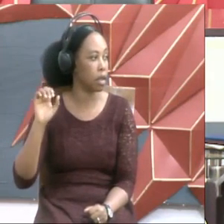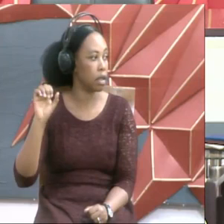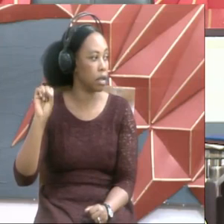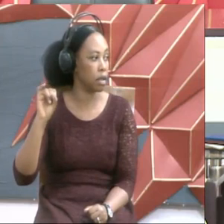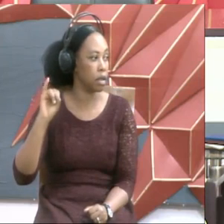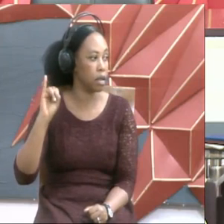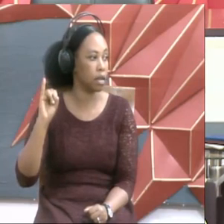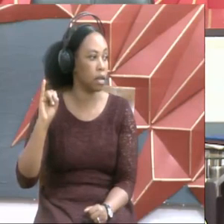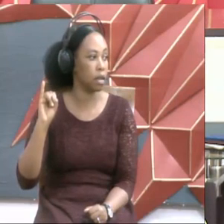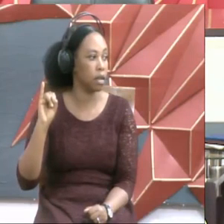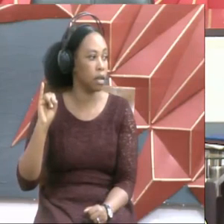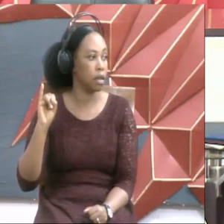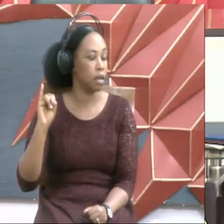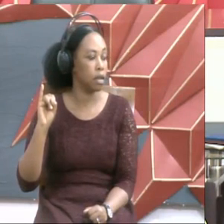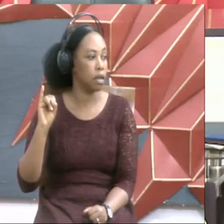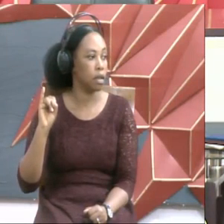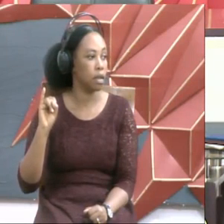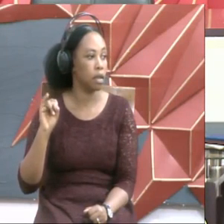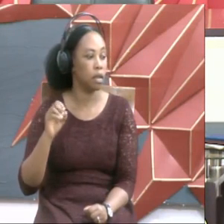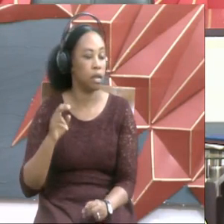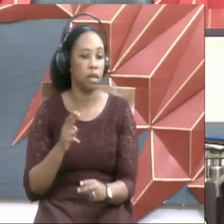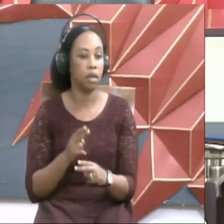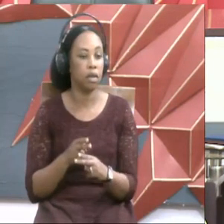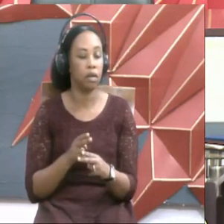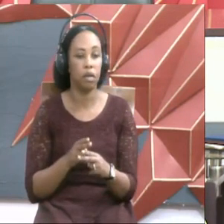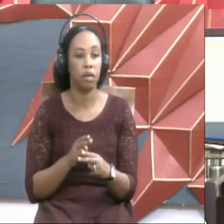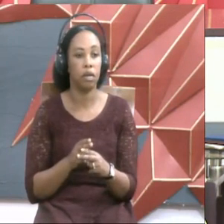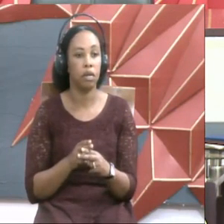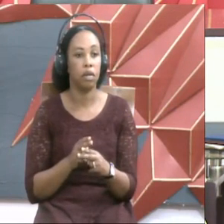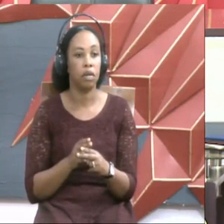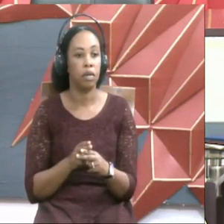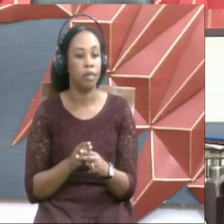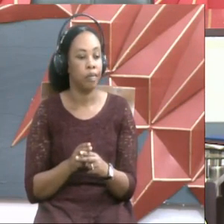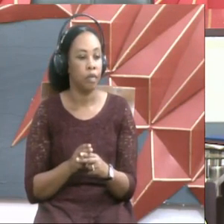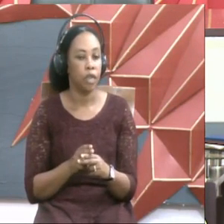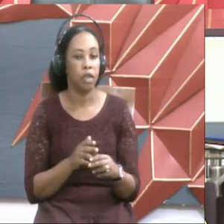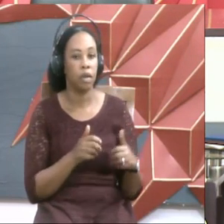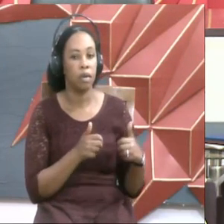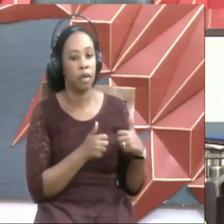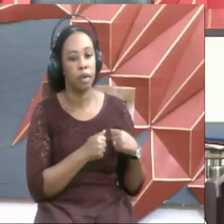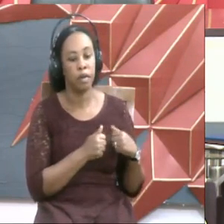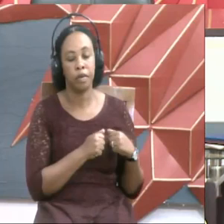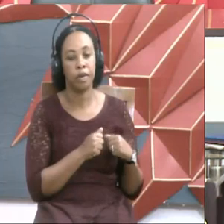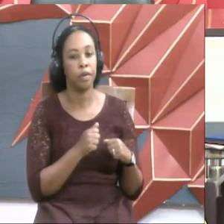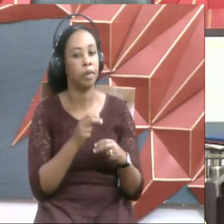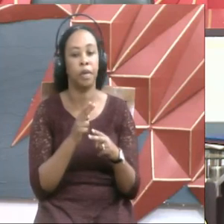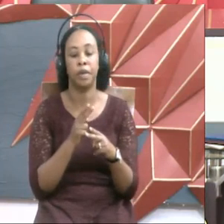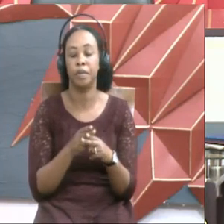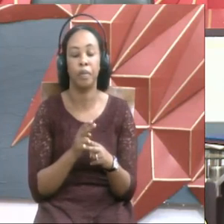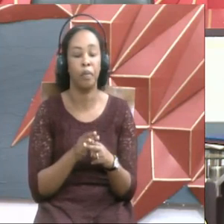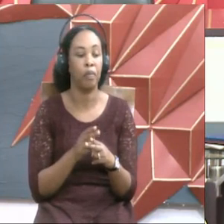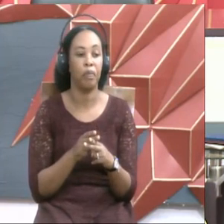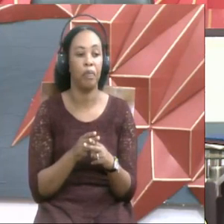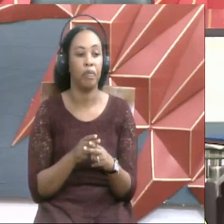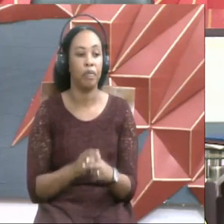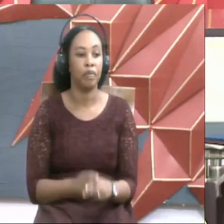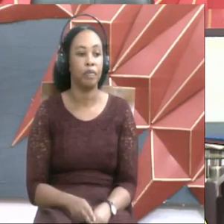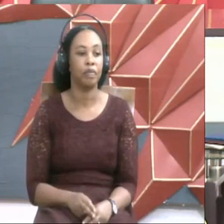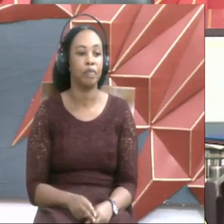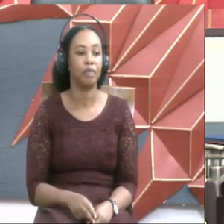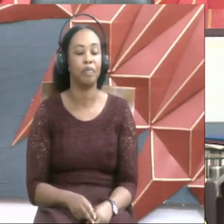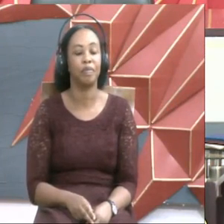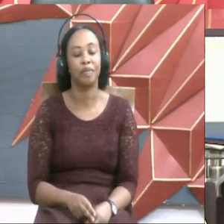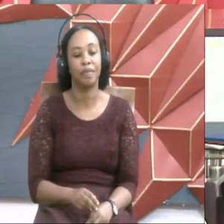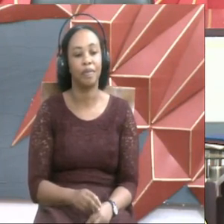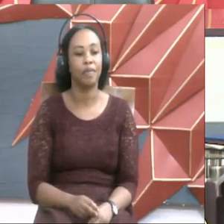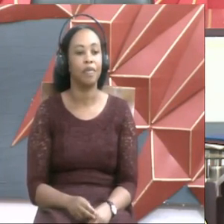souvenir Dieu dit n'avoir pas la dit que y a la fiancé souvenir d'amour pour toujours. Gens quand